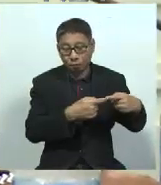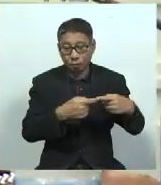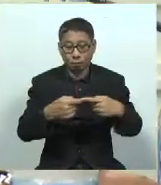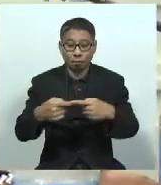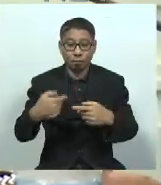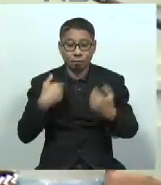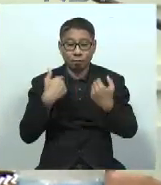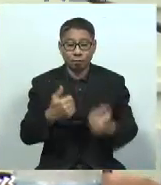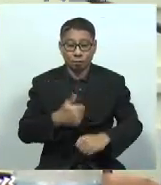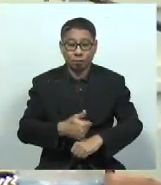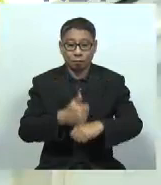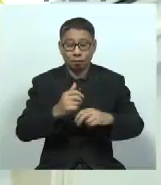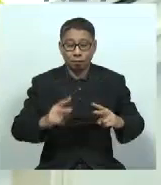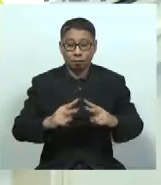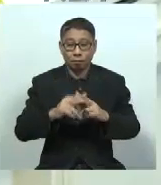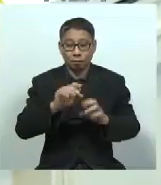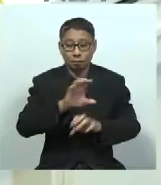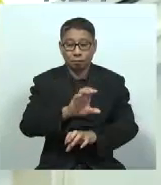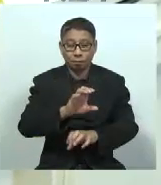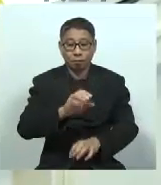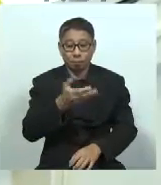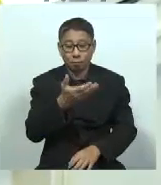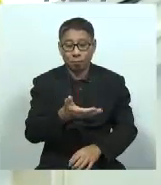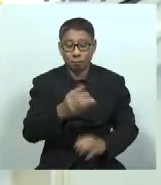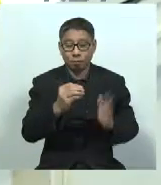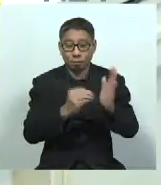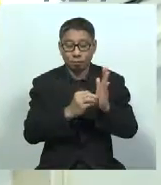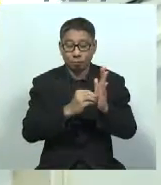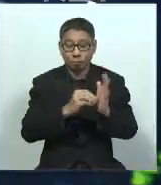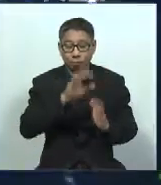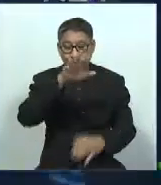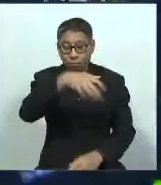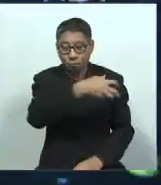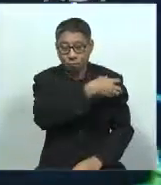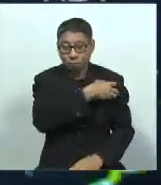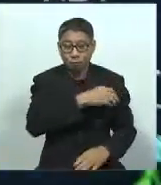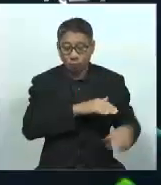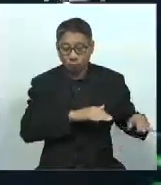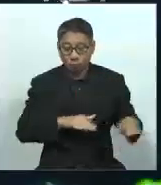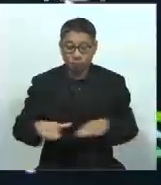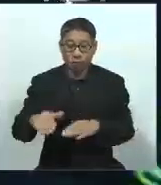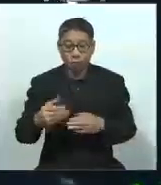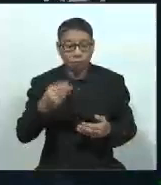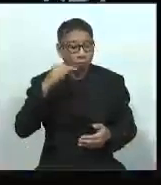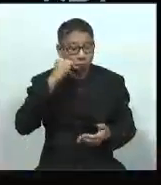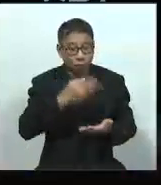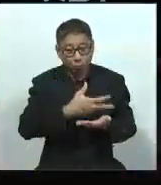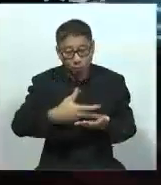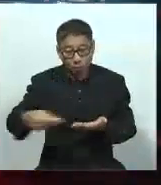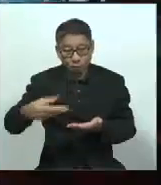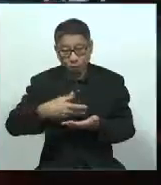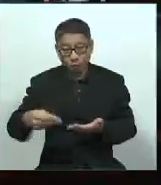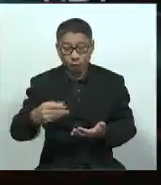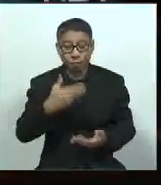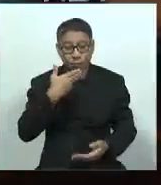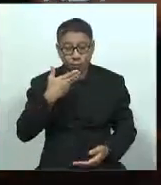องท่านรัฐมนตรีว่าการกระทรวงมหาดไทยจึงขอให้กทม.เตรียมพร้อมการระบายน้ำให้ระบายน้ำให้เต็มประสิทธิภาพอยู่เส